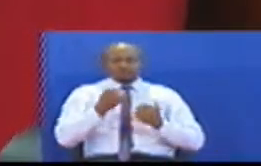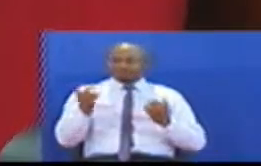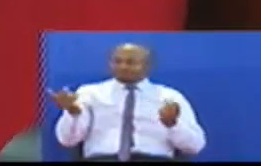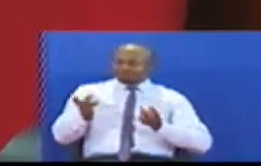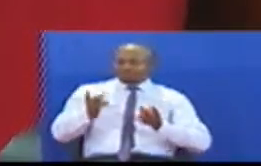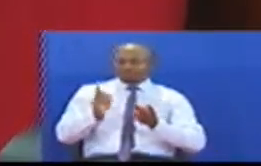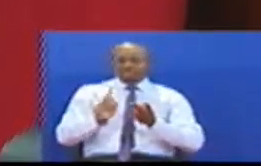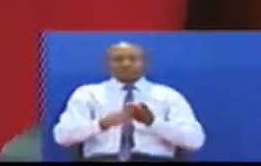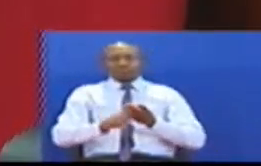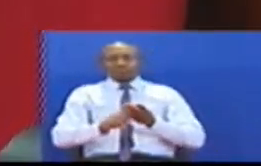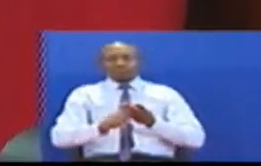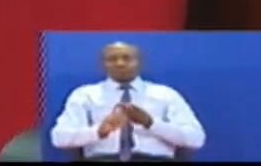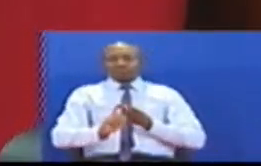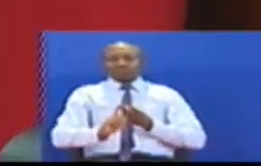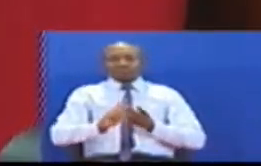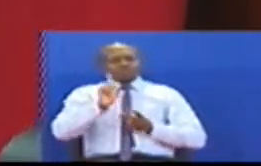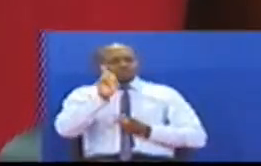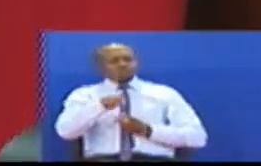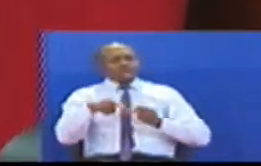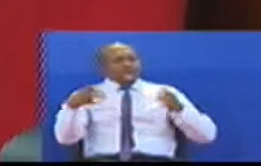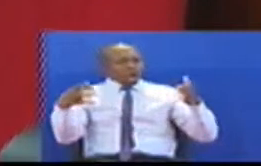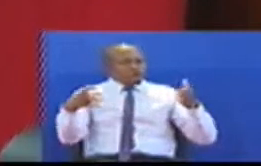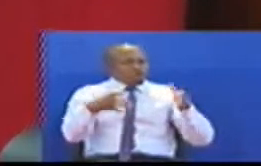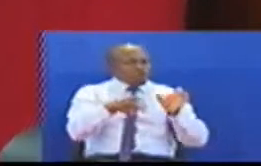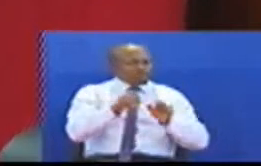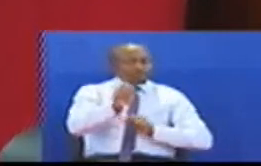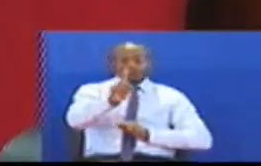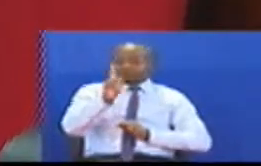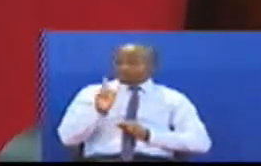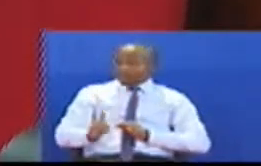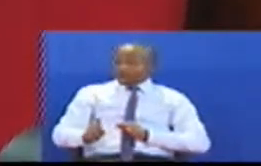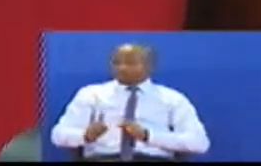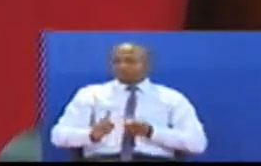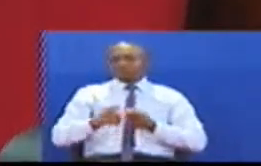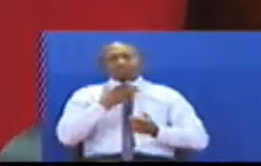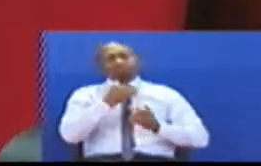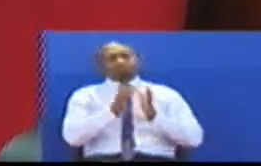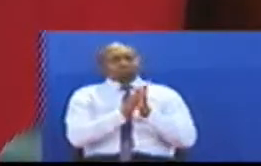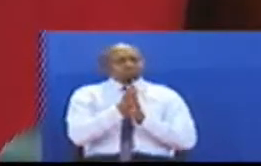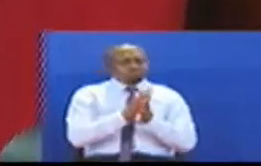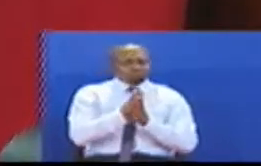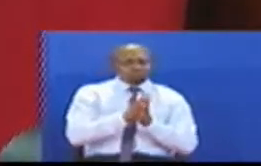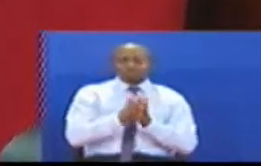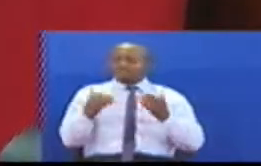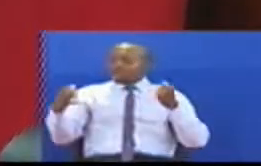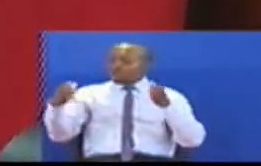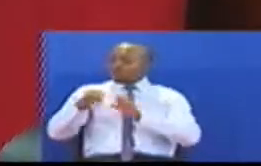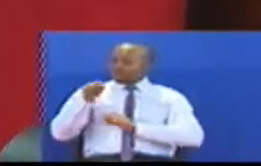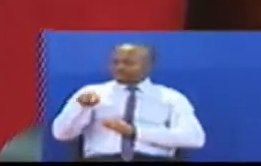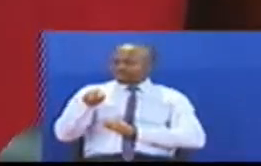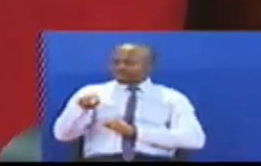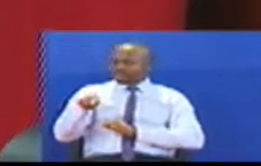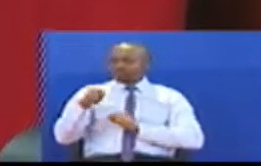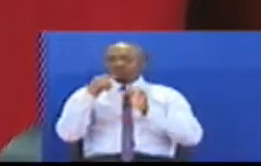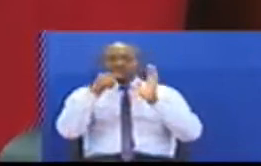hilo, kuna kundi ambalo natamani kundi hili, kwa mfano,